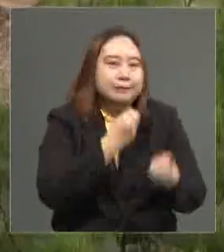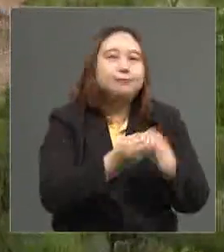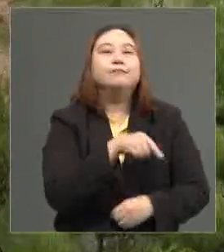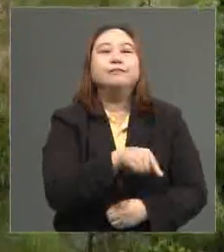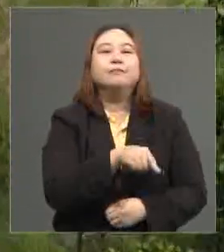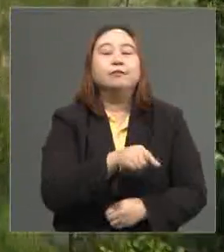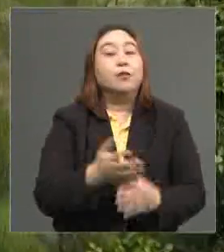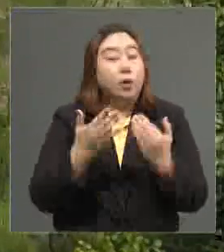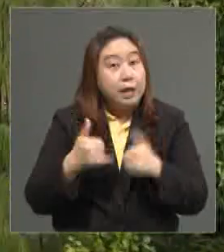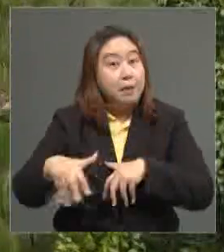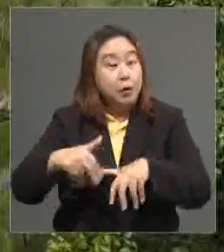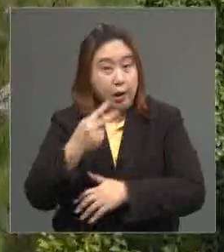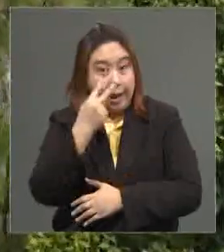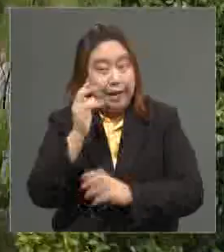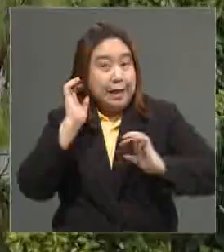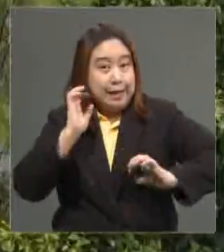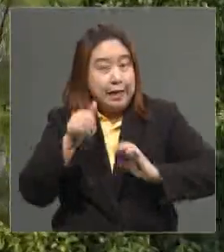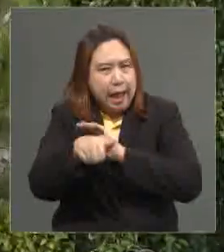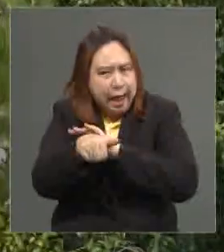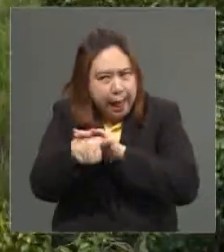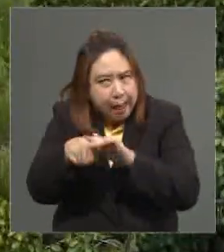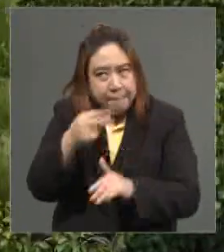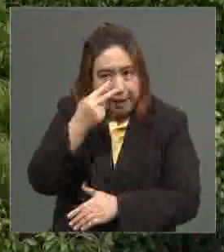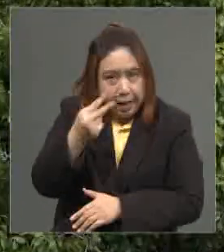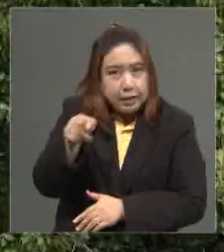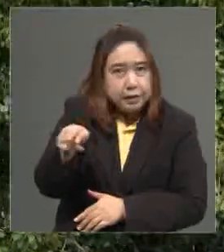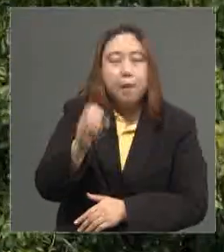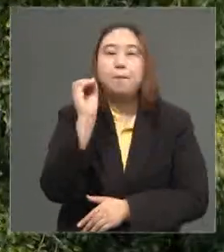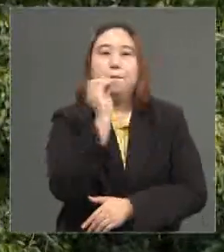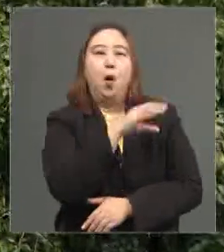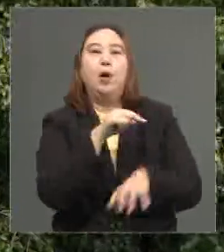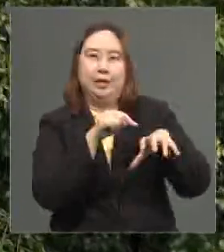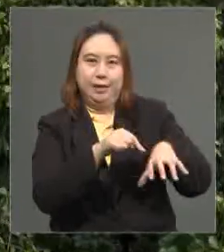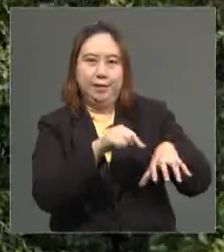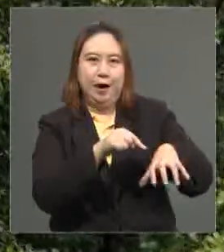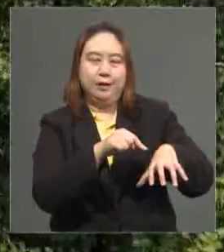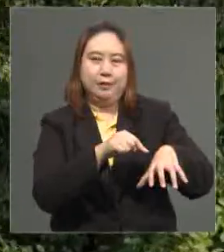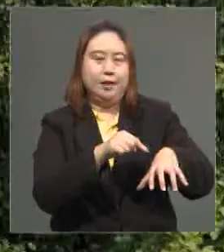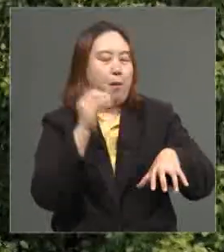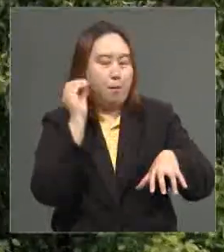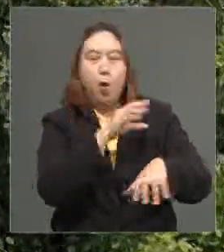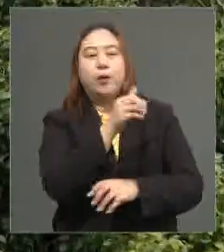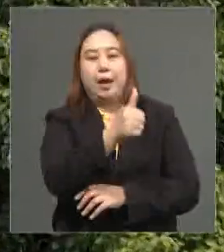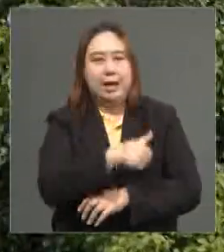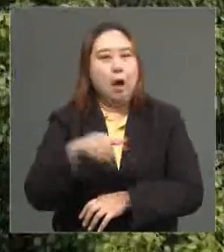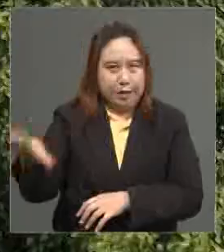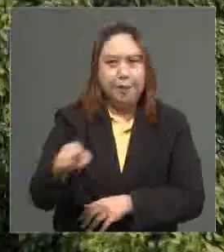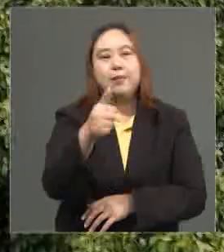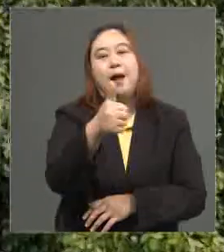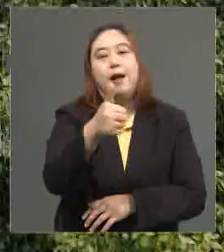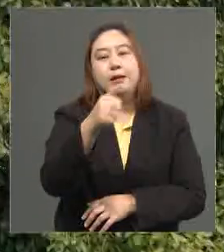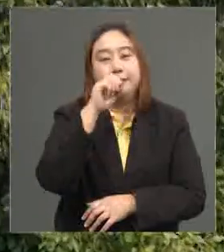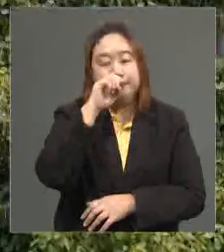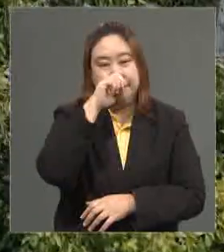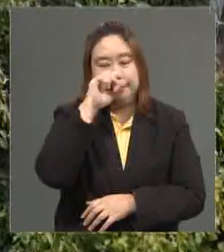ประชาชนที่ท่านเห็นลิงหลบซ่อนอยู่สามารถแจ้งเจ้าหน้าที่สถานอนุบาลสัตว์หรือว่าที่สวนลิงได้ทุกเวลานะครับอันนี้มันแสดงให้